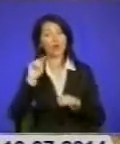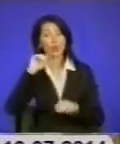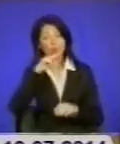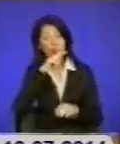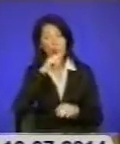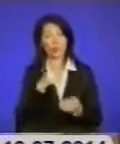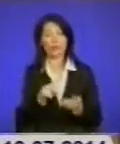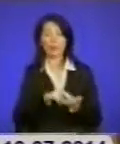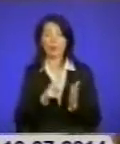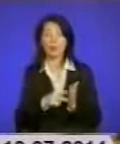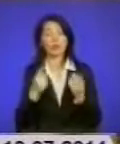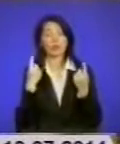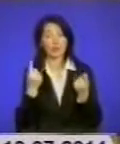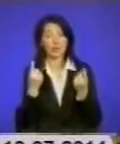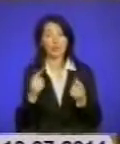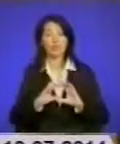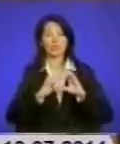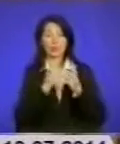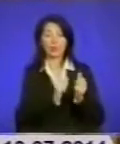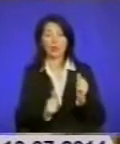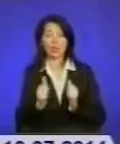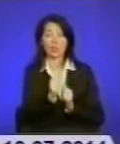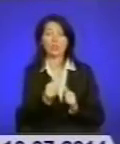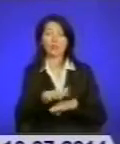Світове лідерство на ринку продовольства.